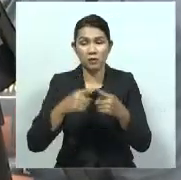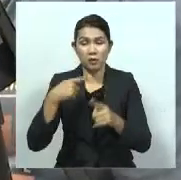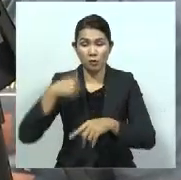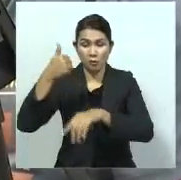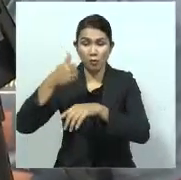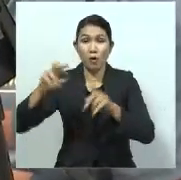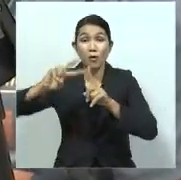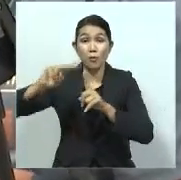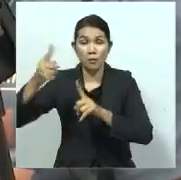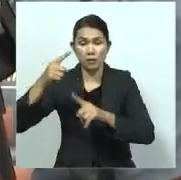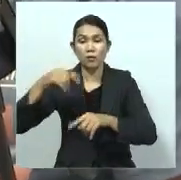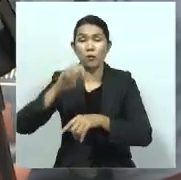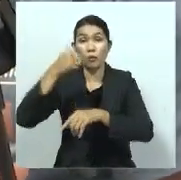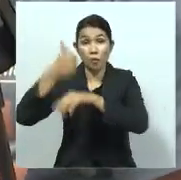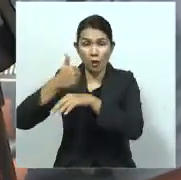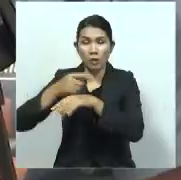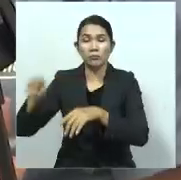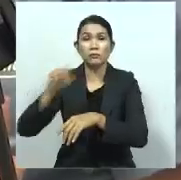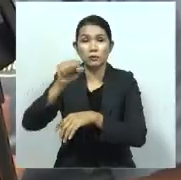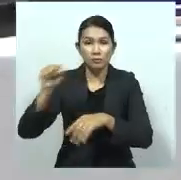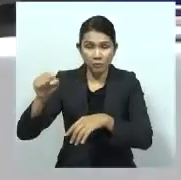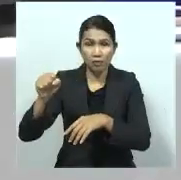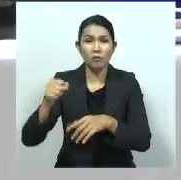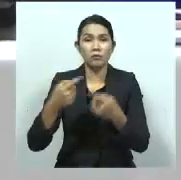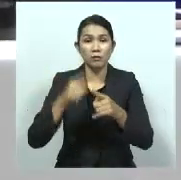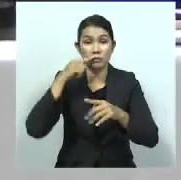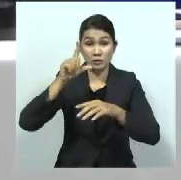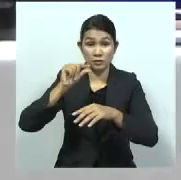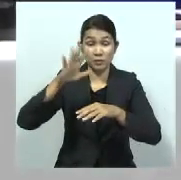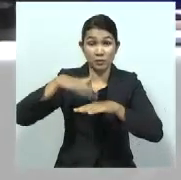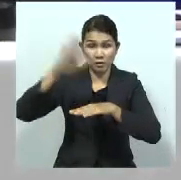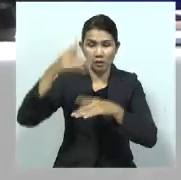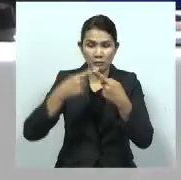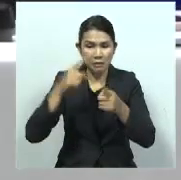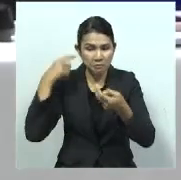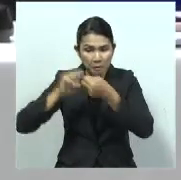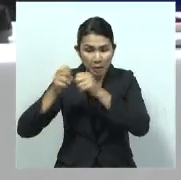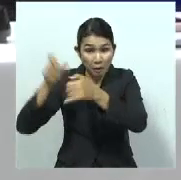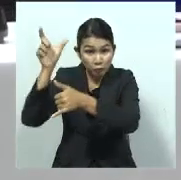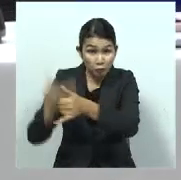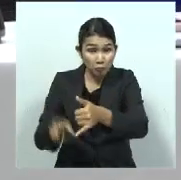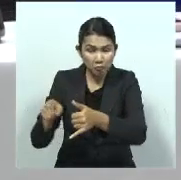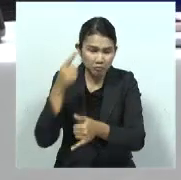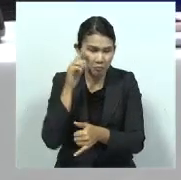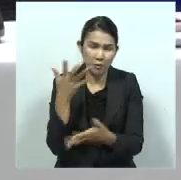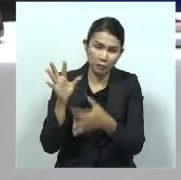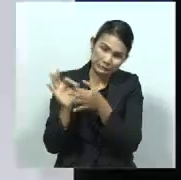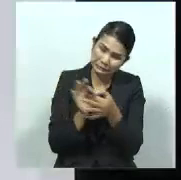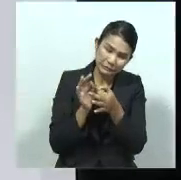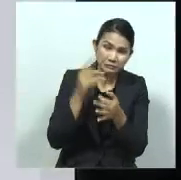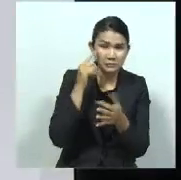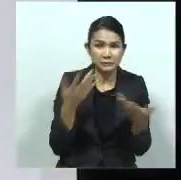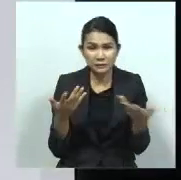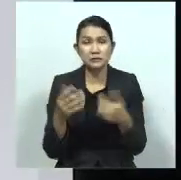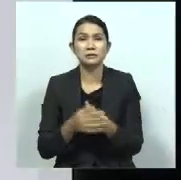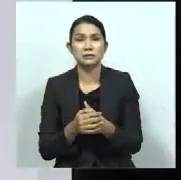ส.จำนวนส.ส.ในพรรคก็เกิน25คนแต่ว่าก็มีเรื่องของคดีติดพันอยู่นะอาจจะมีผลเลยต่ออนาคตได ้คุณธนา